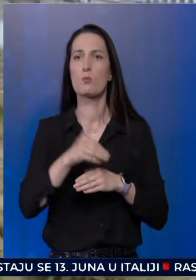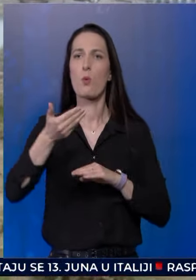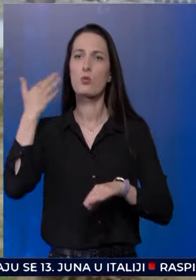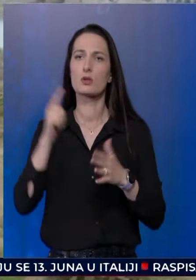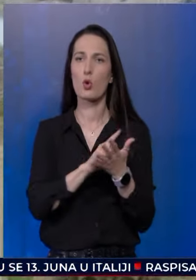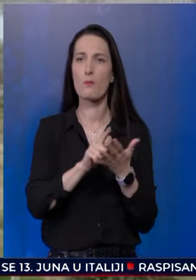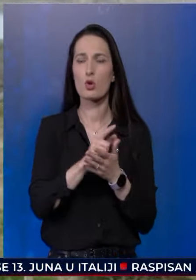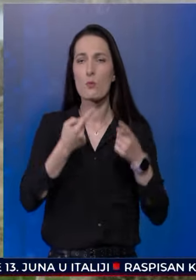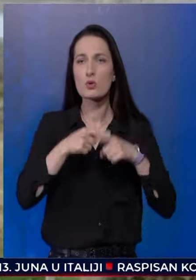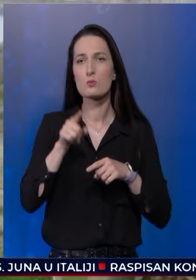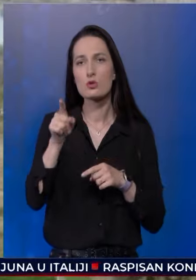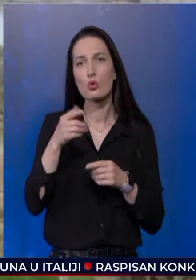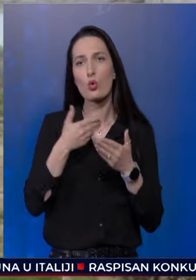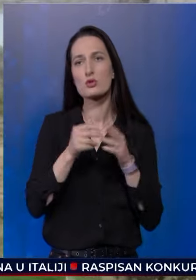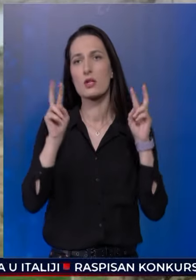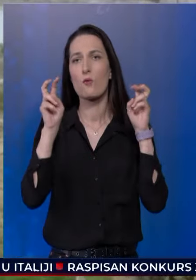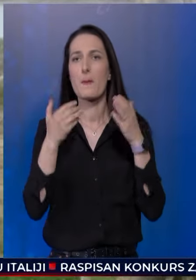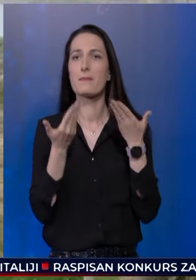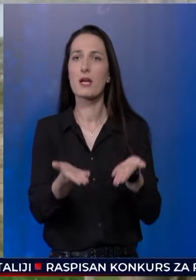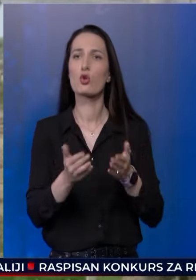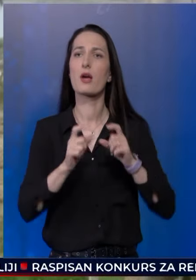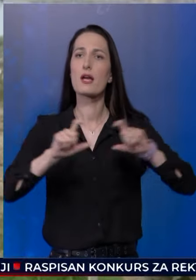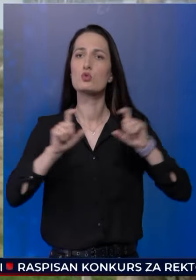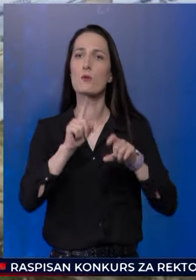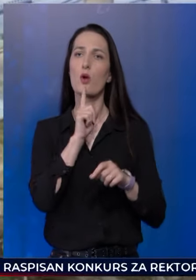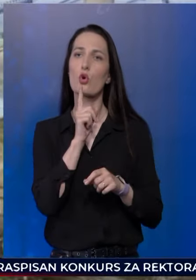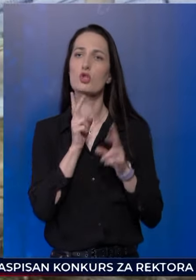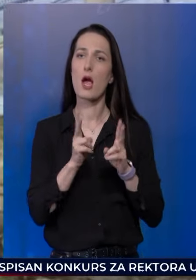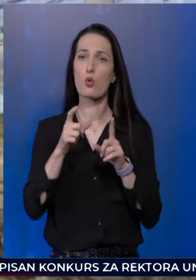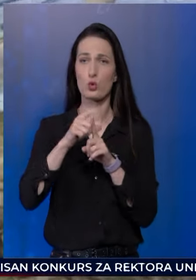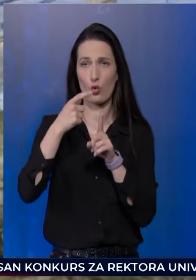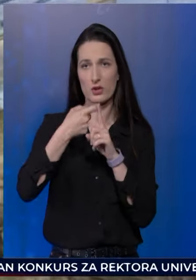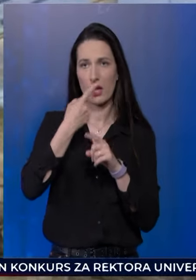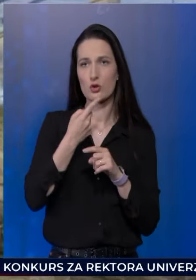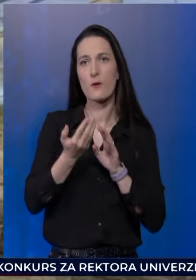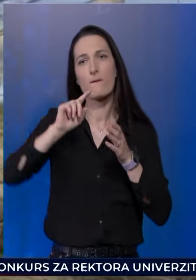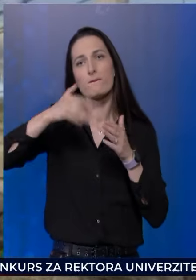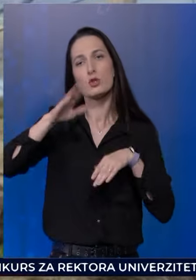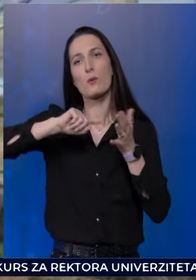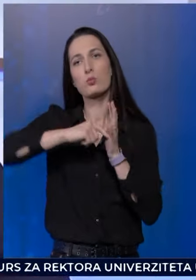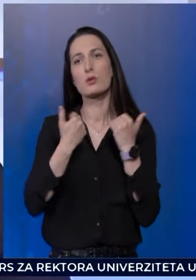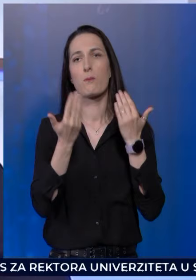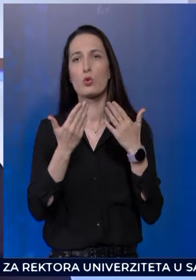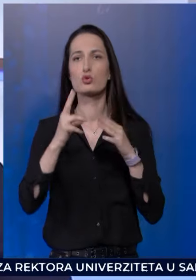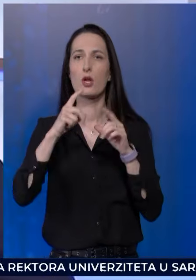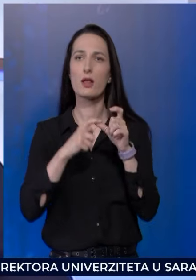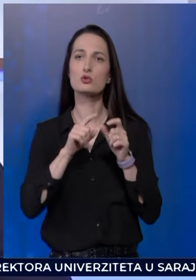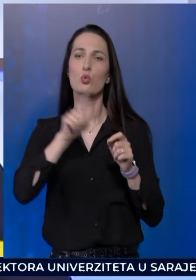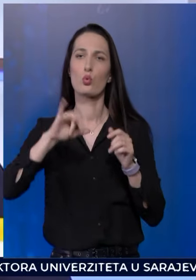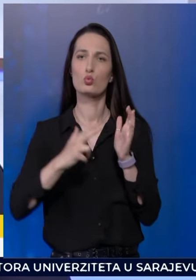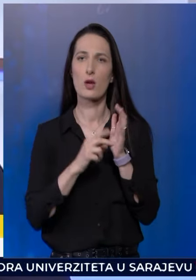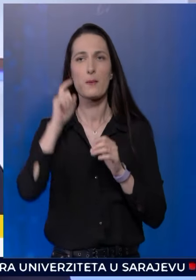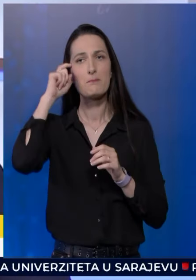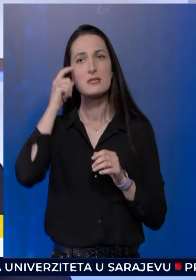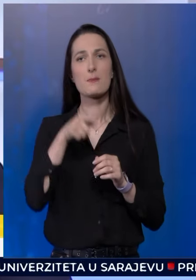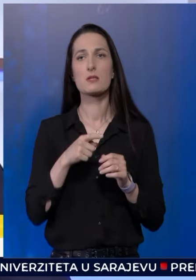za razdruživanje, koji će, kako je Dodik više puta poručio, Republika Srpska uputiti partnerima u federaciji do kraja juna. Mislim da smo na vrhuncu